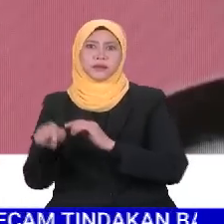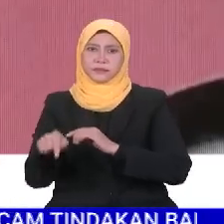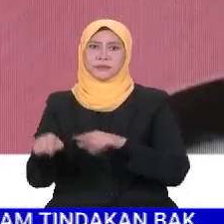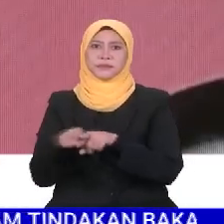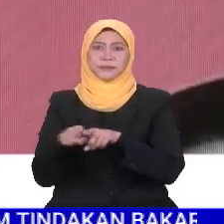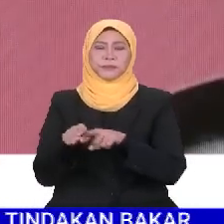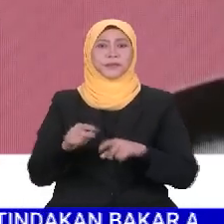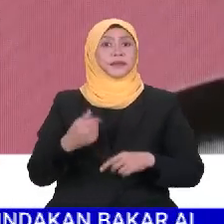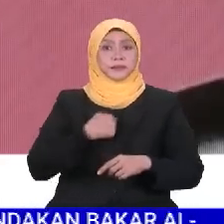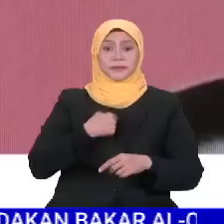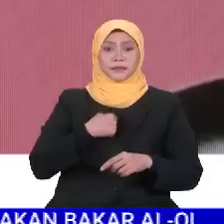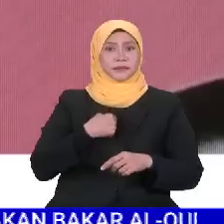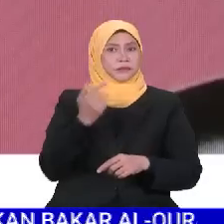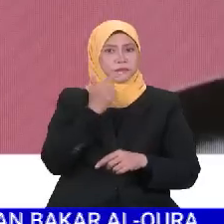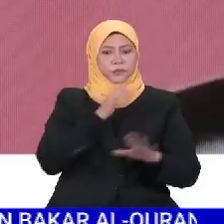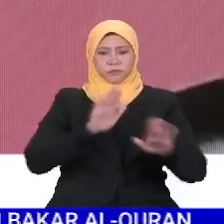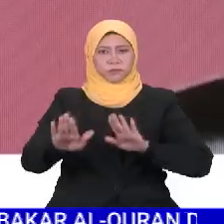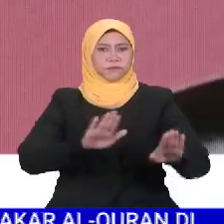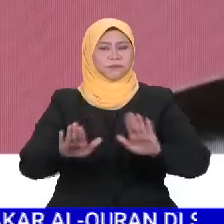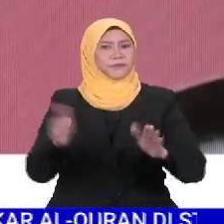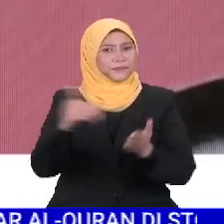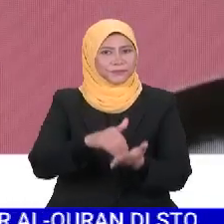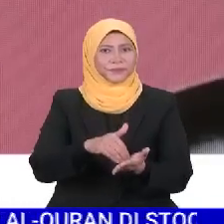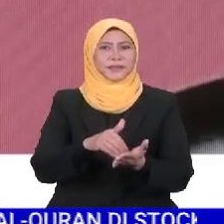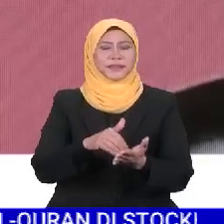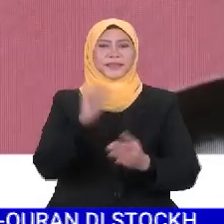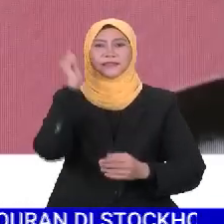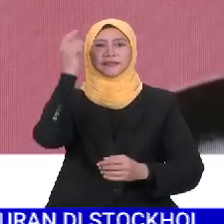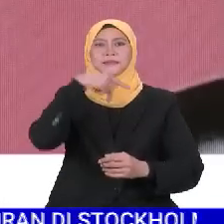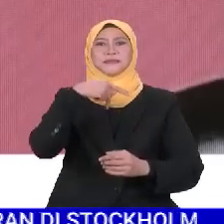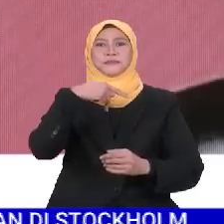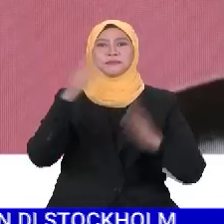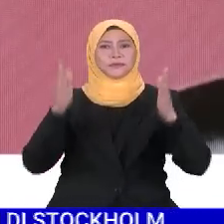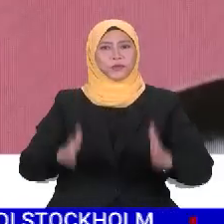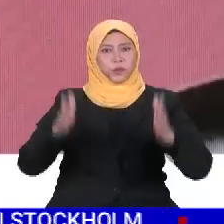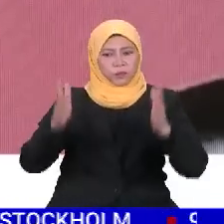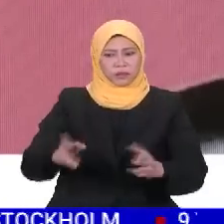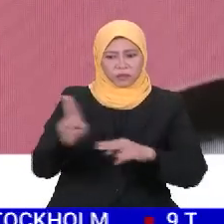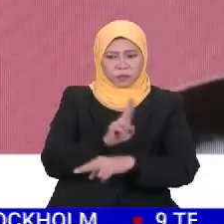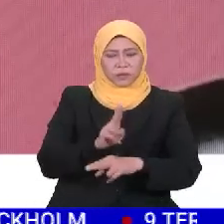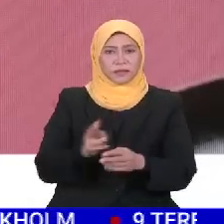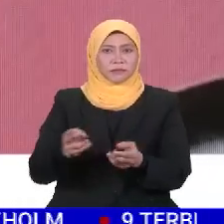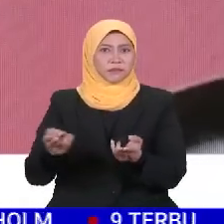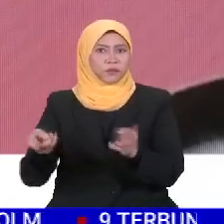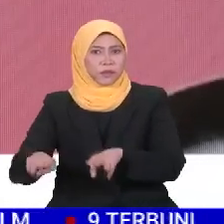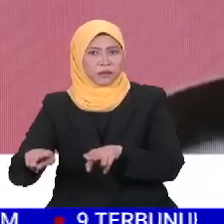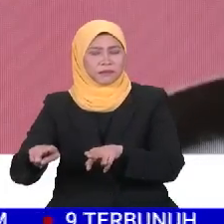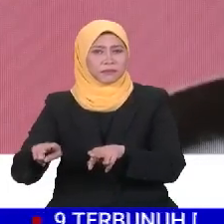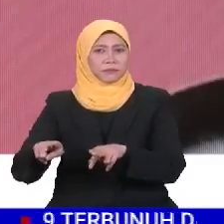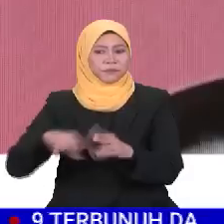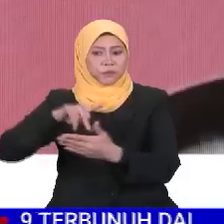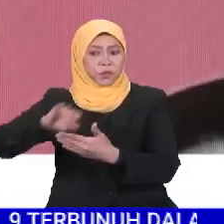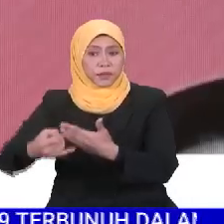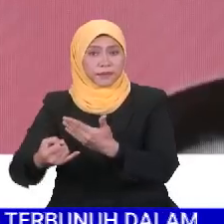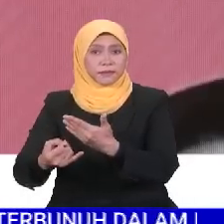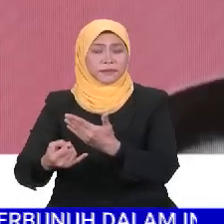saya tidak akan bertolak ansur lagi dengan sikap orang yang menggunakan kontrak atau